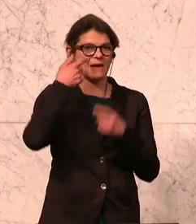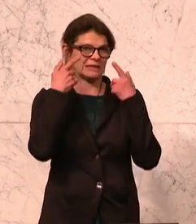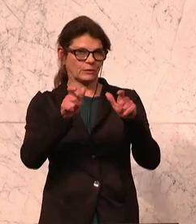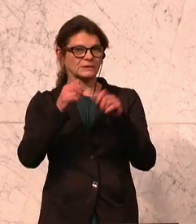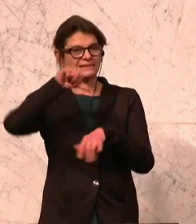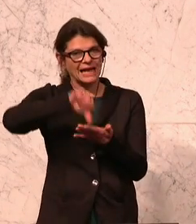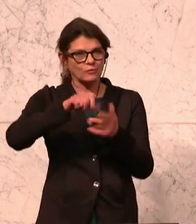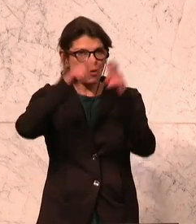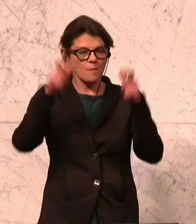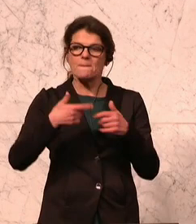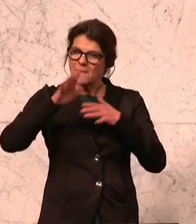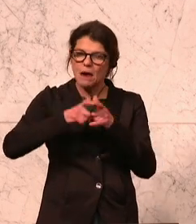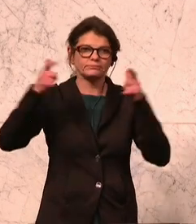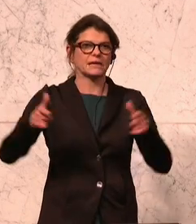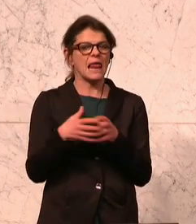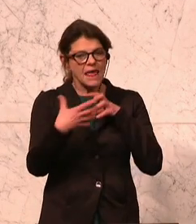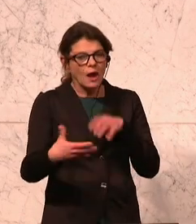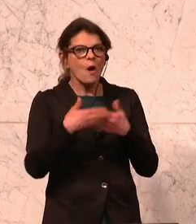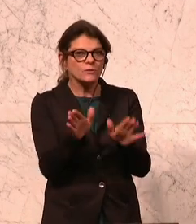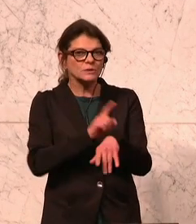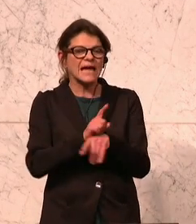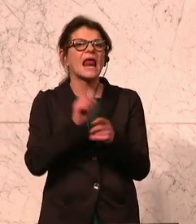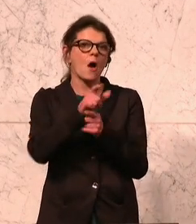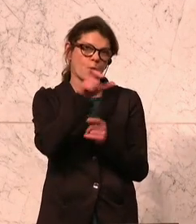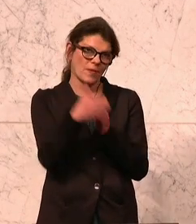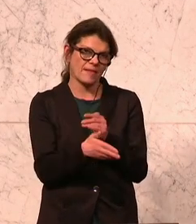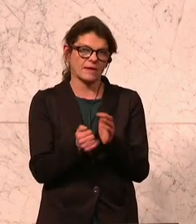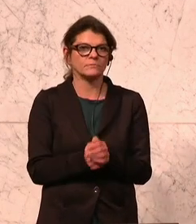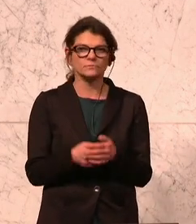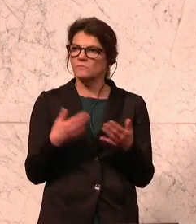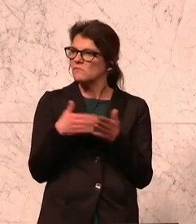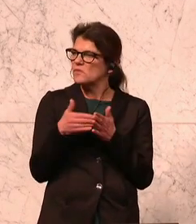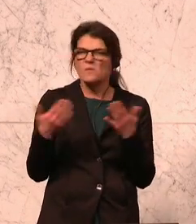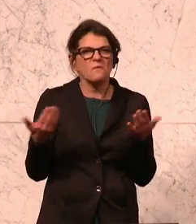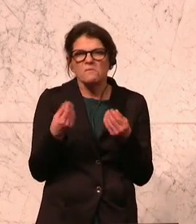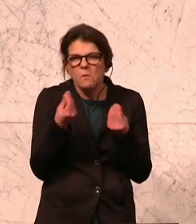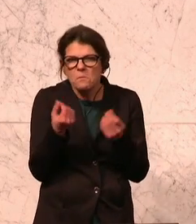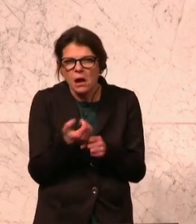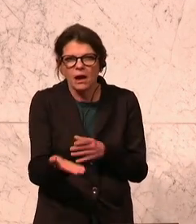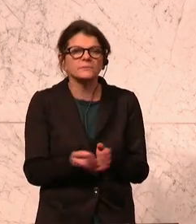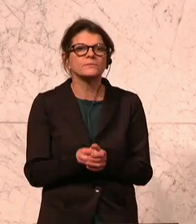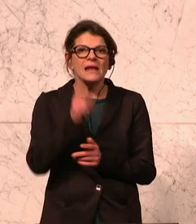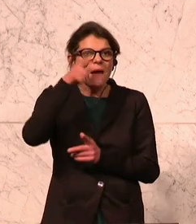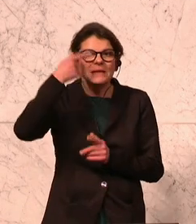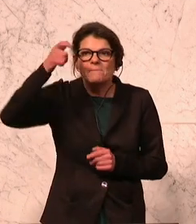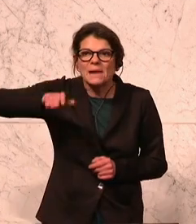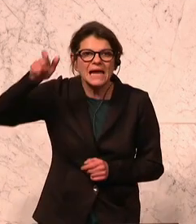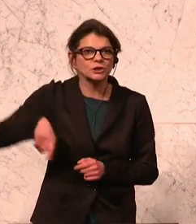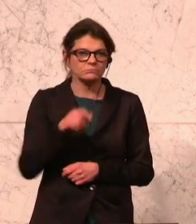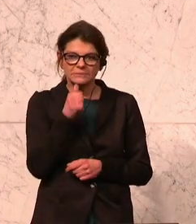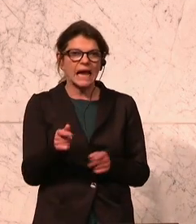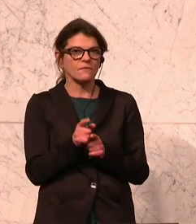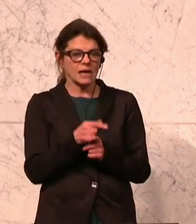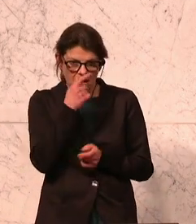Primärversorgungszentren in ganz Österreich aus, mit längeren Öffnungszeiten, auch am Wochenende. Wozu machen wir das? Damit die Menschen nicht mehr mit